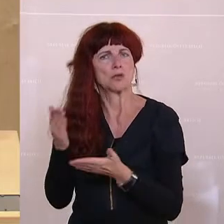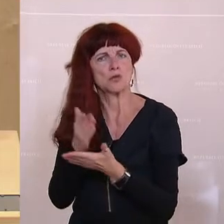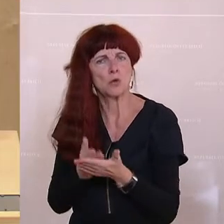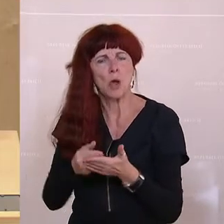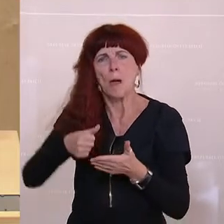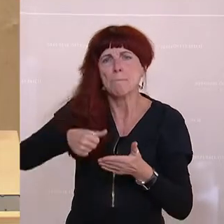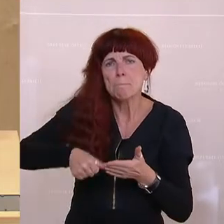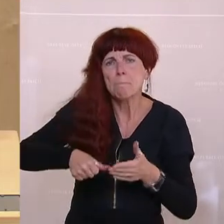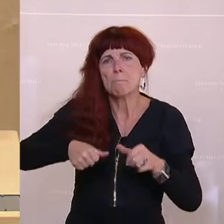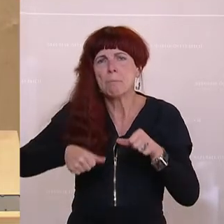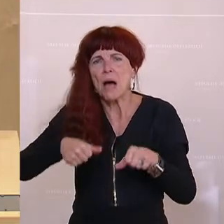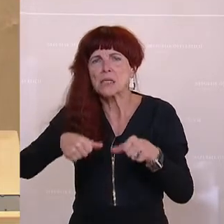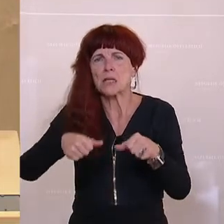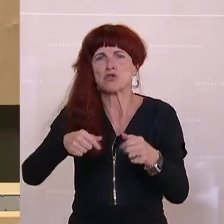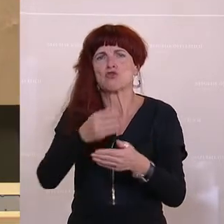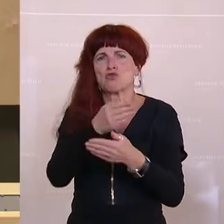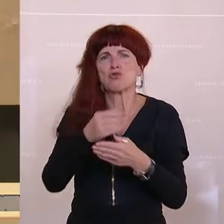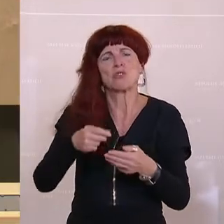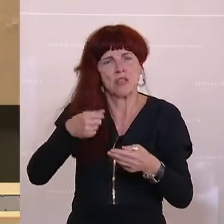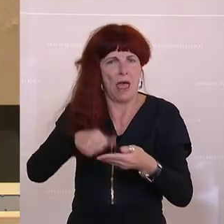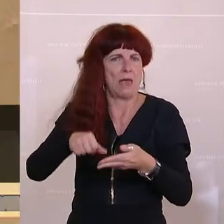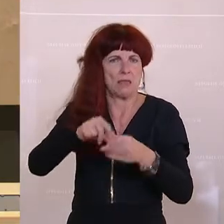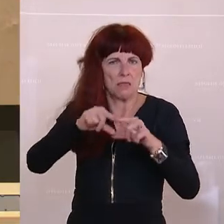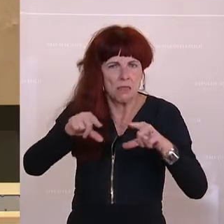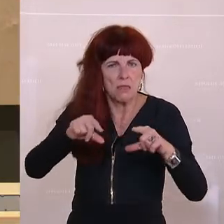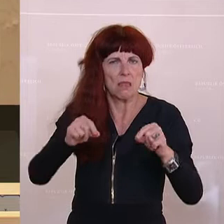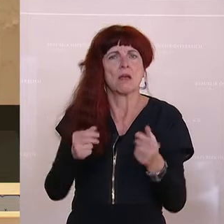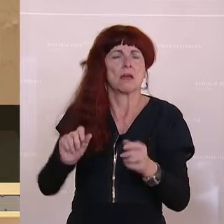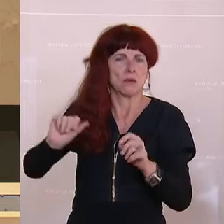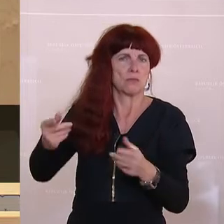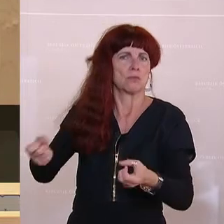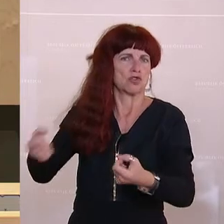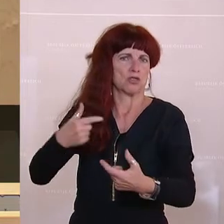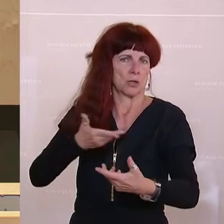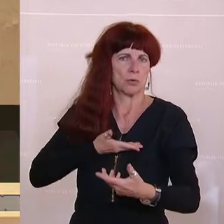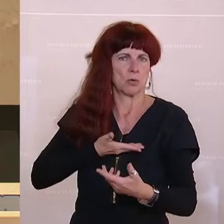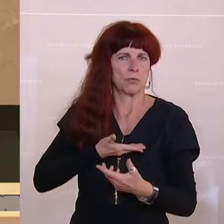Puzzlesteine zugeschickt. Also zuerst war ja mal der erste Puzzlestein war ja